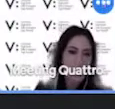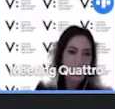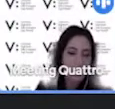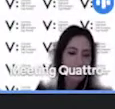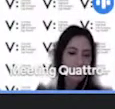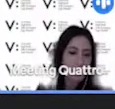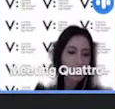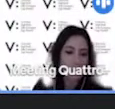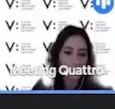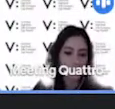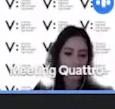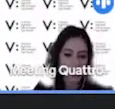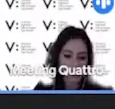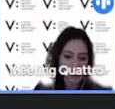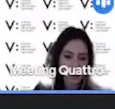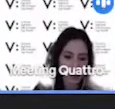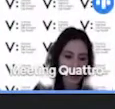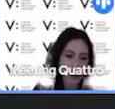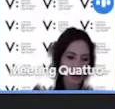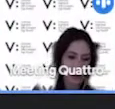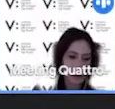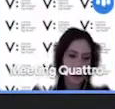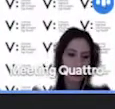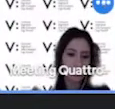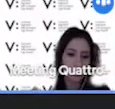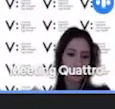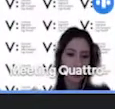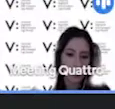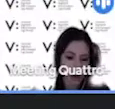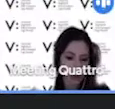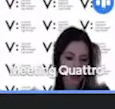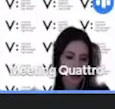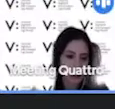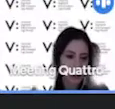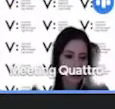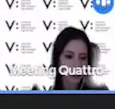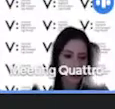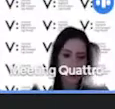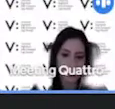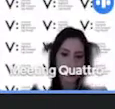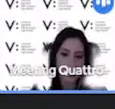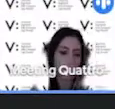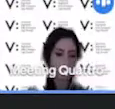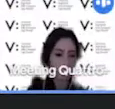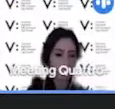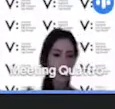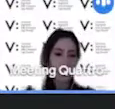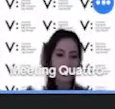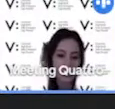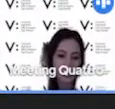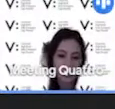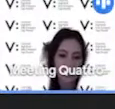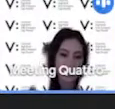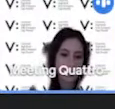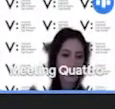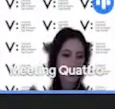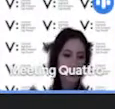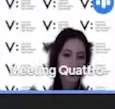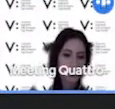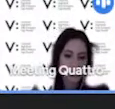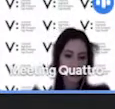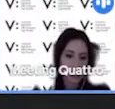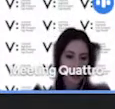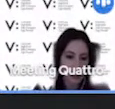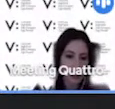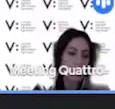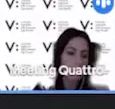alzate. Quindi invito gli studenti che hanno delle curiosità o a porre le domande adesso oppure a scriverle in